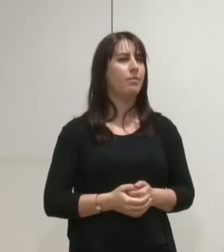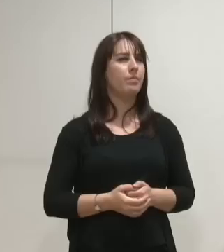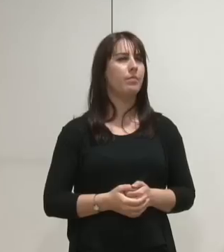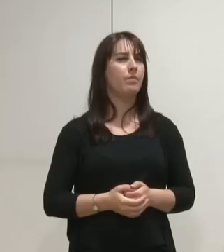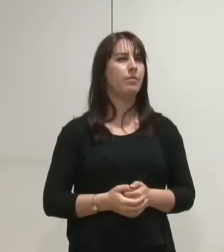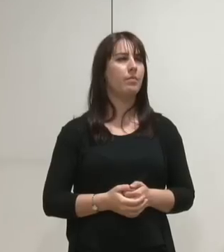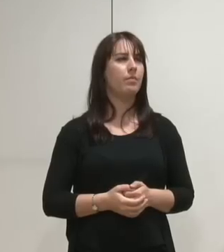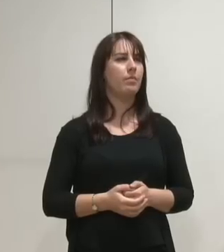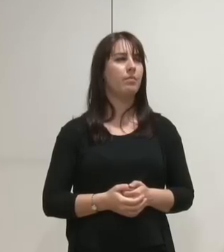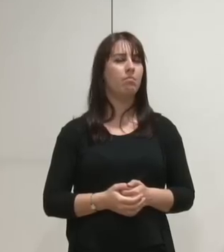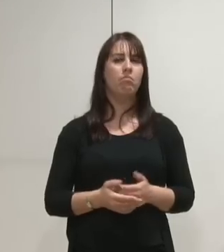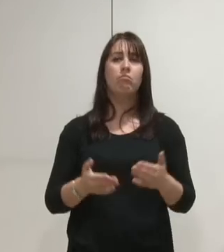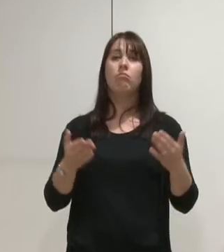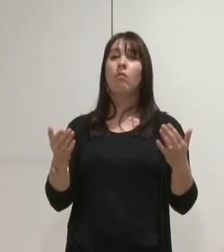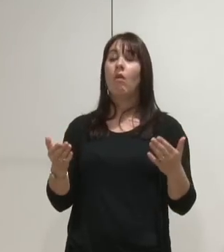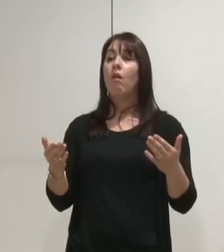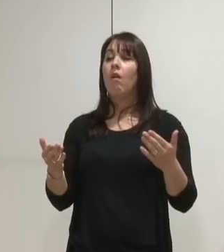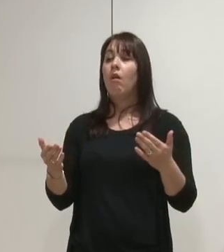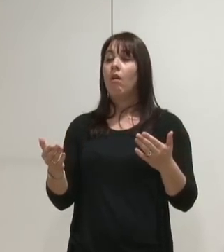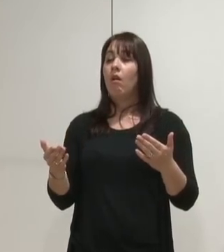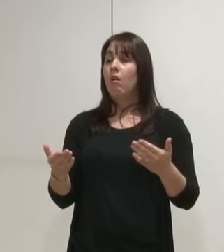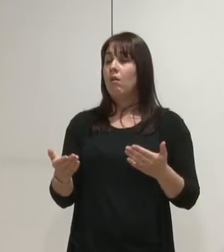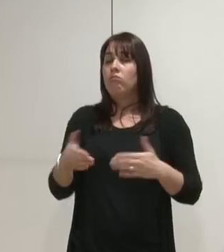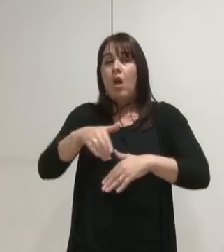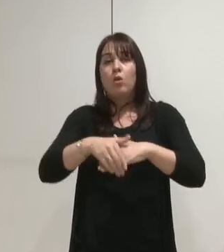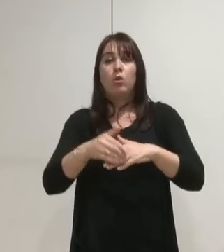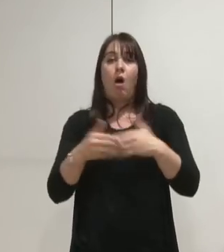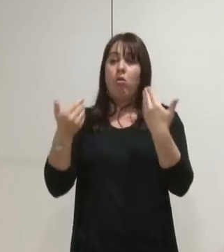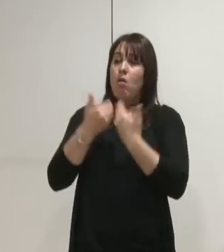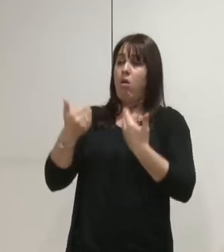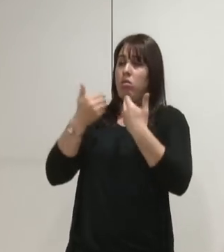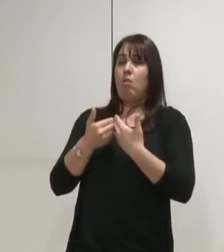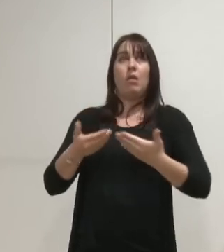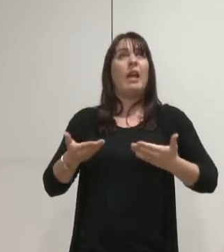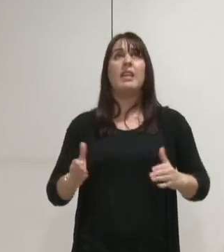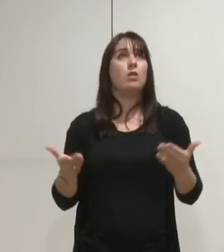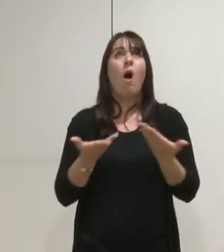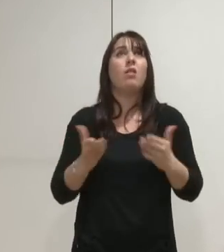casenav on nous demande ce que nous aurions ce que nous aurions décidé